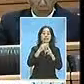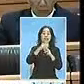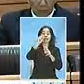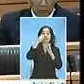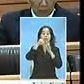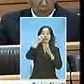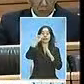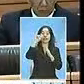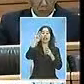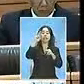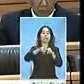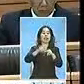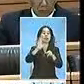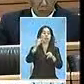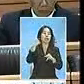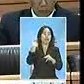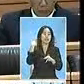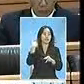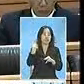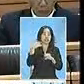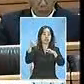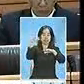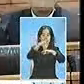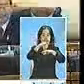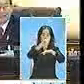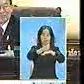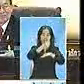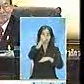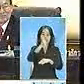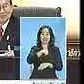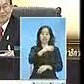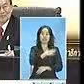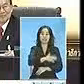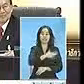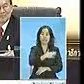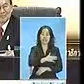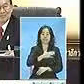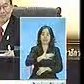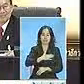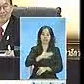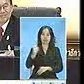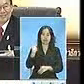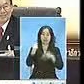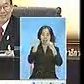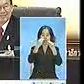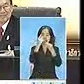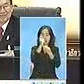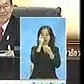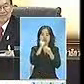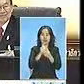ไม่ต้องนั่นเดี๋ยวท่านได้เป็นรัฐมนตรีอยู่แล้วใจเย็นๆนะครับผมเชียร์ท่านอยู่ตลอดนะครับ